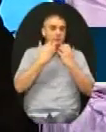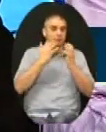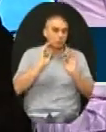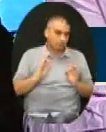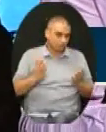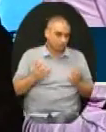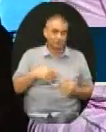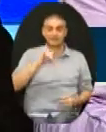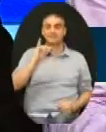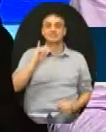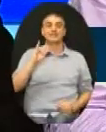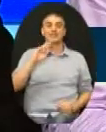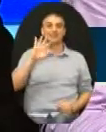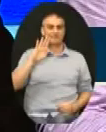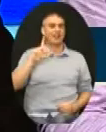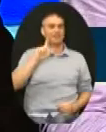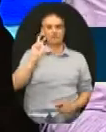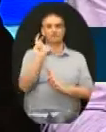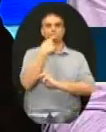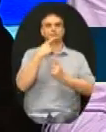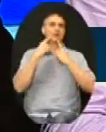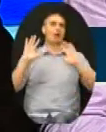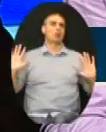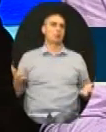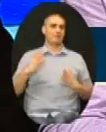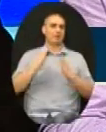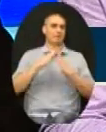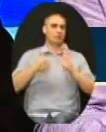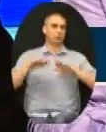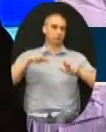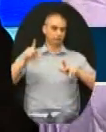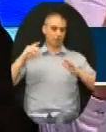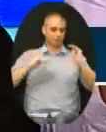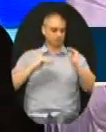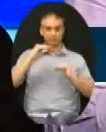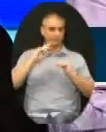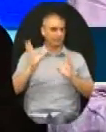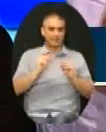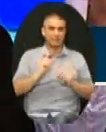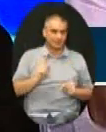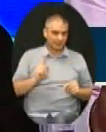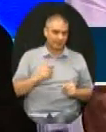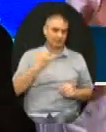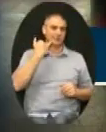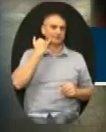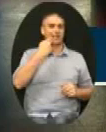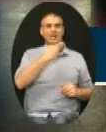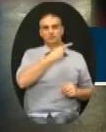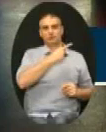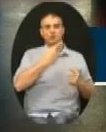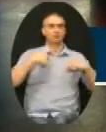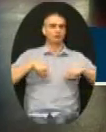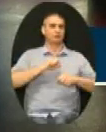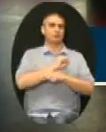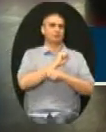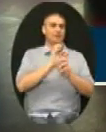המעשה הוא כזה, יריב לוין נקרא לשיחה דחופה בבית ראש הממשלה, והתקזז עם לא אחר מאשר יצחק הרצוג, יושב ראש